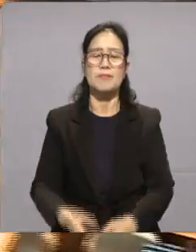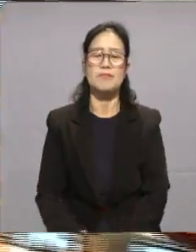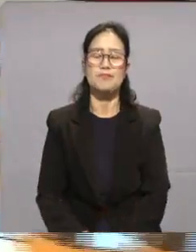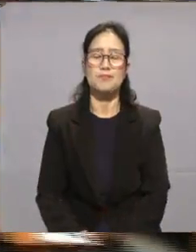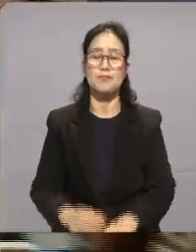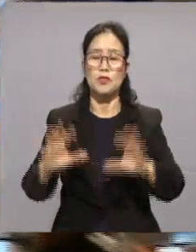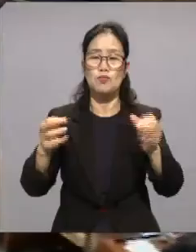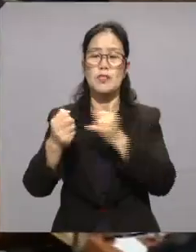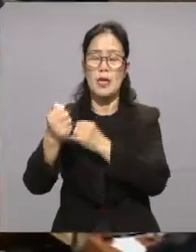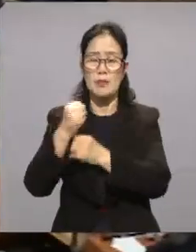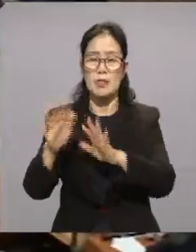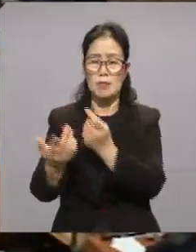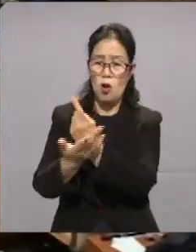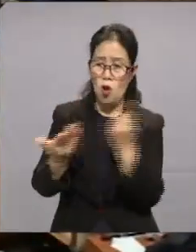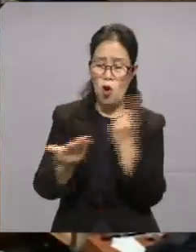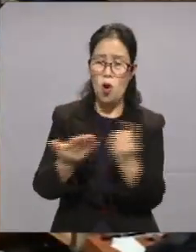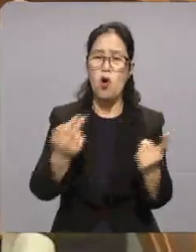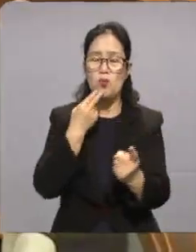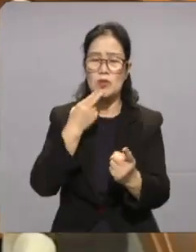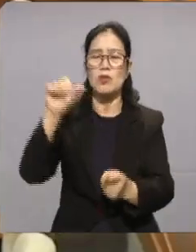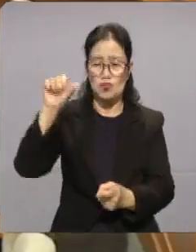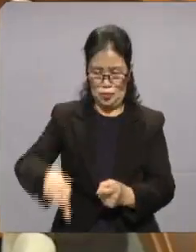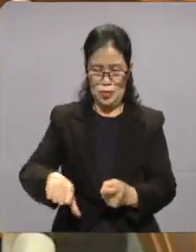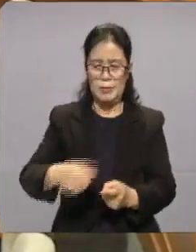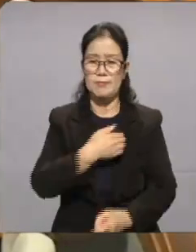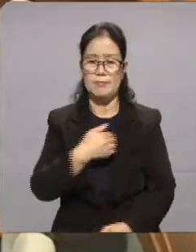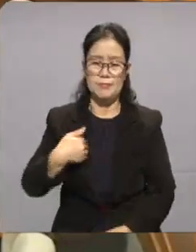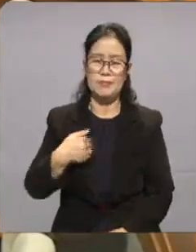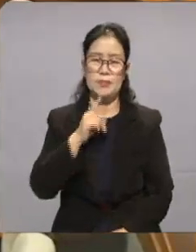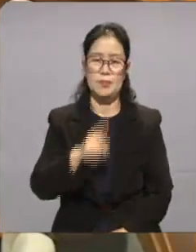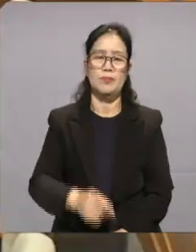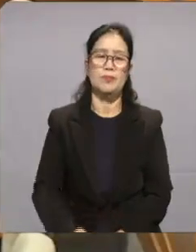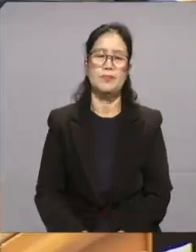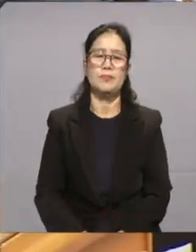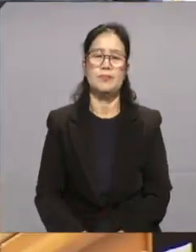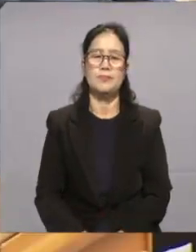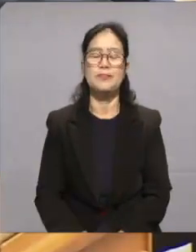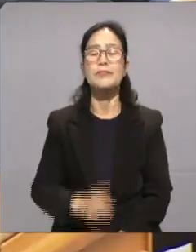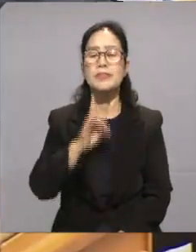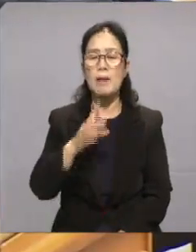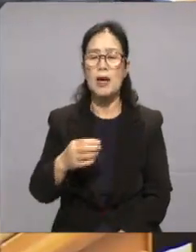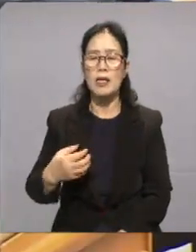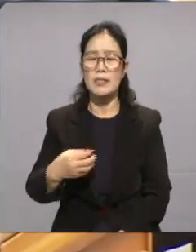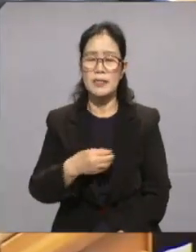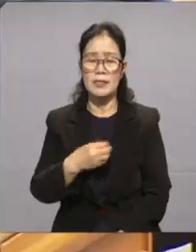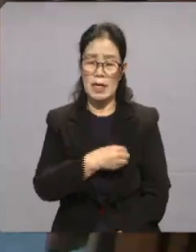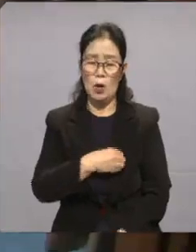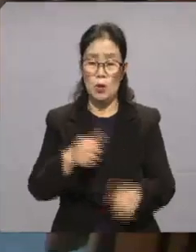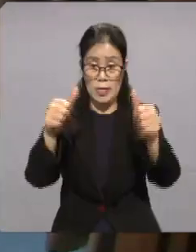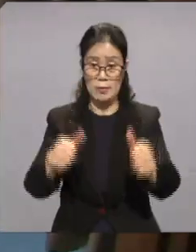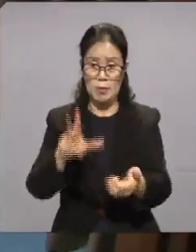국민의 힘은 이번에도 이탈표 없이 법안이 부결될 것으로 자신하고 있습니다 다만 당원 계시판을 둘러싼